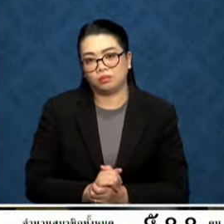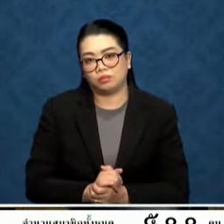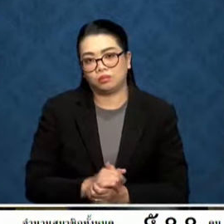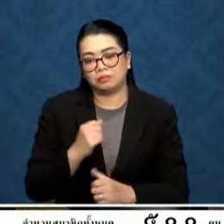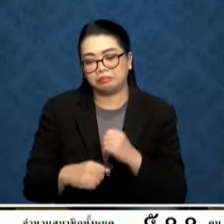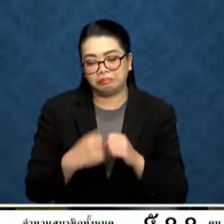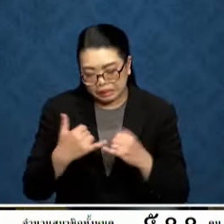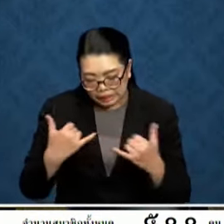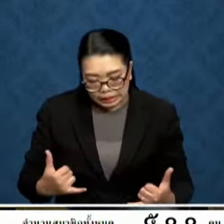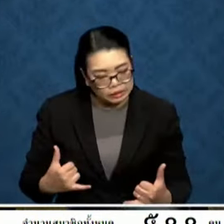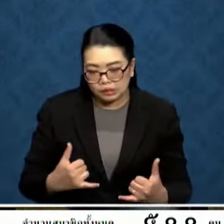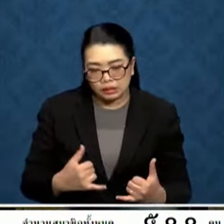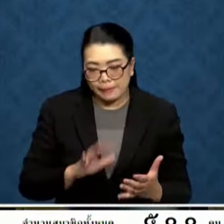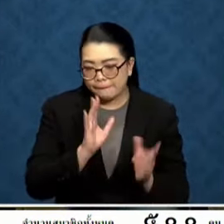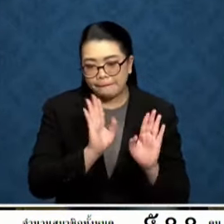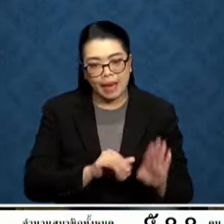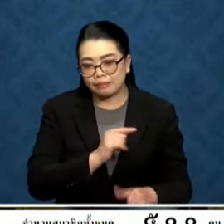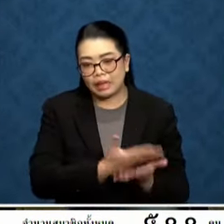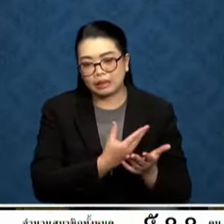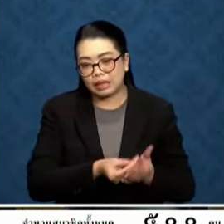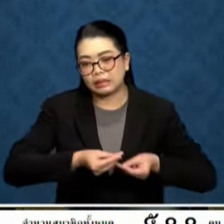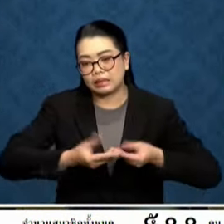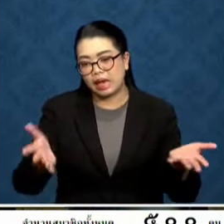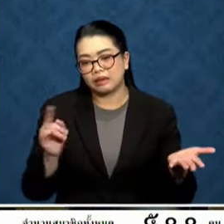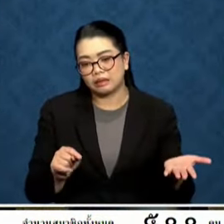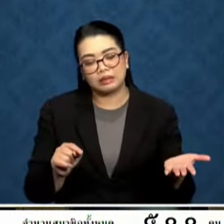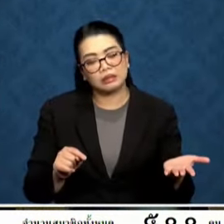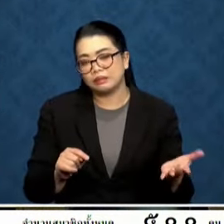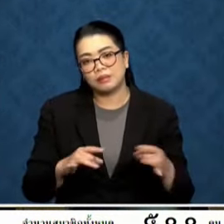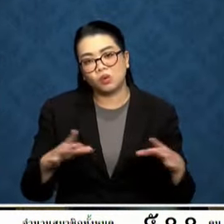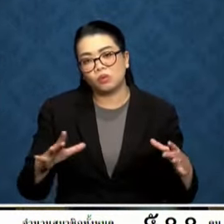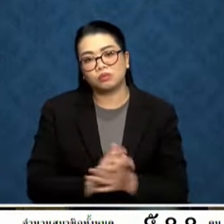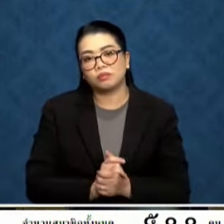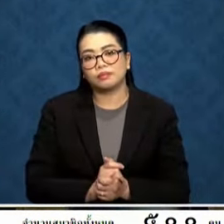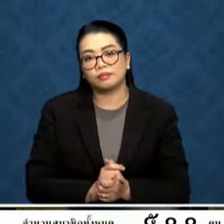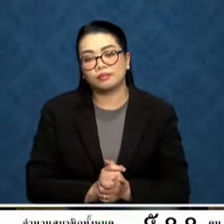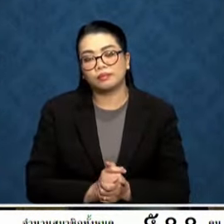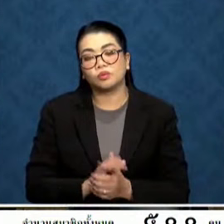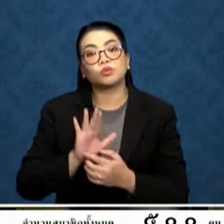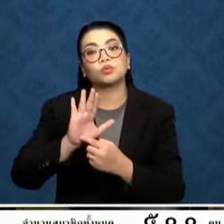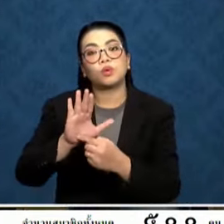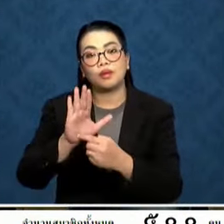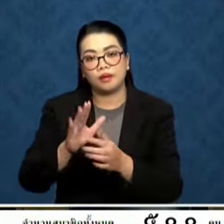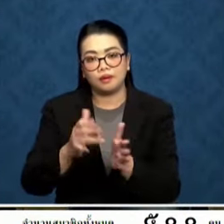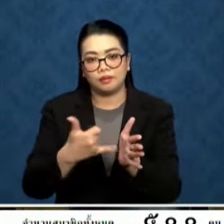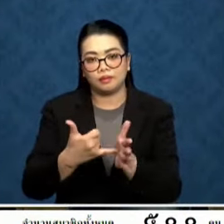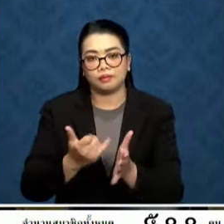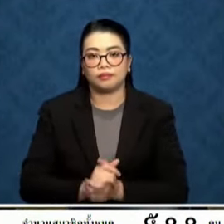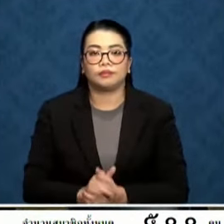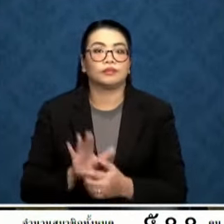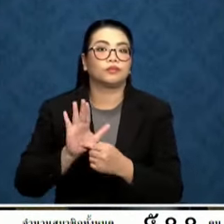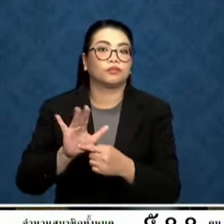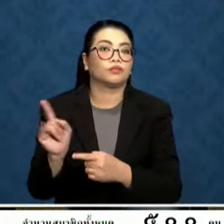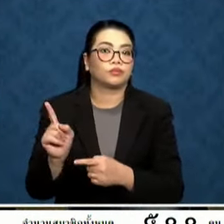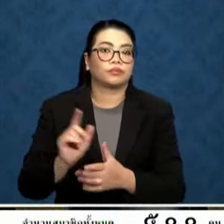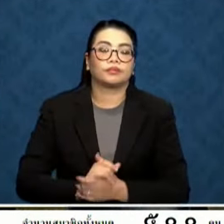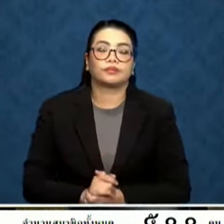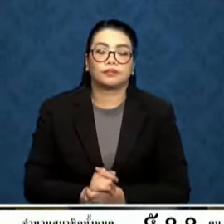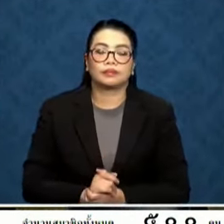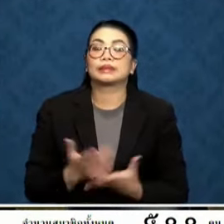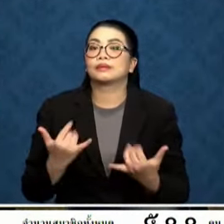แล้วครับผมยกตัวอย่างง่ายๆนะครับ